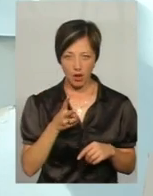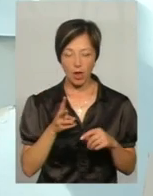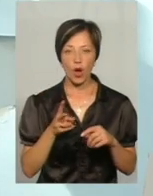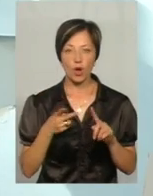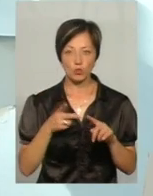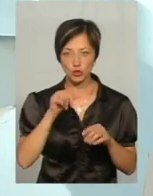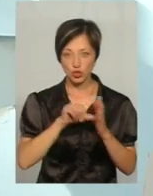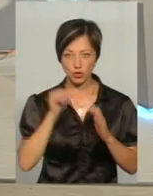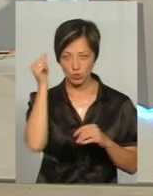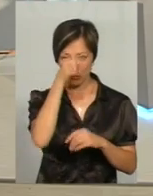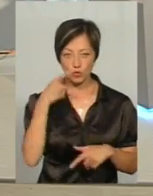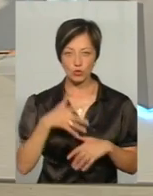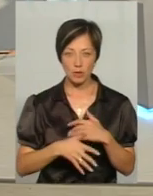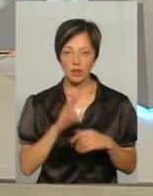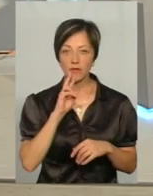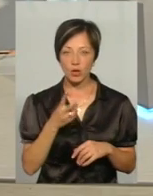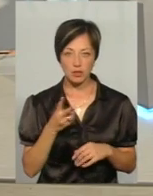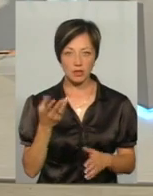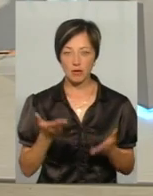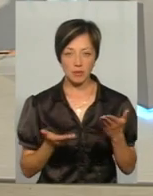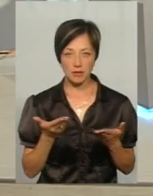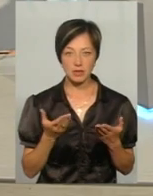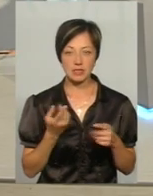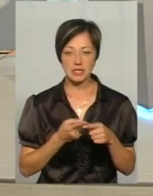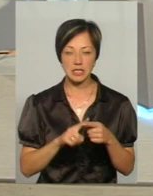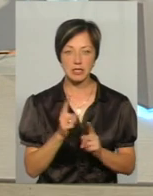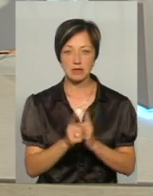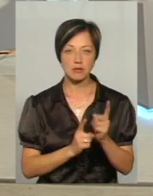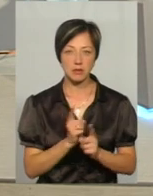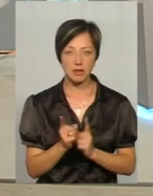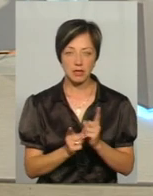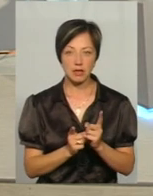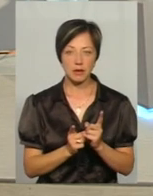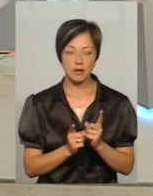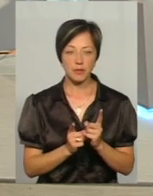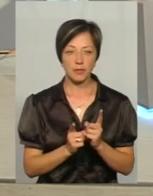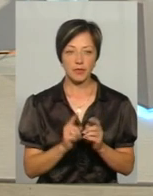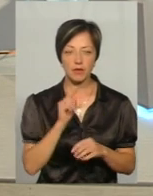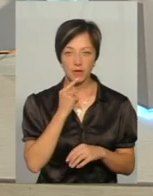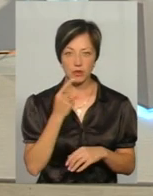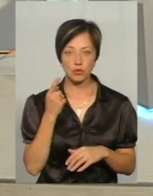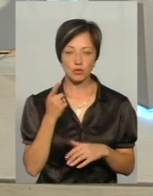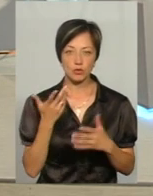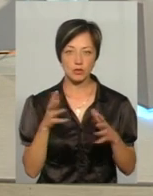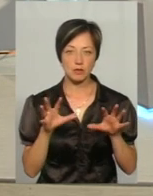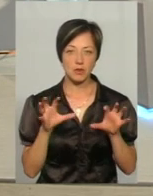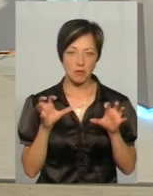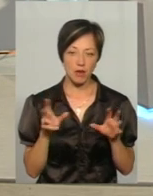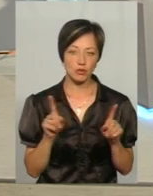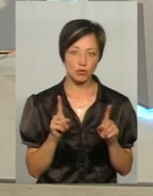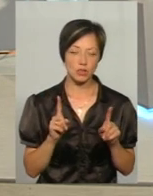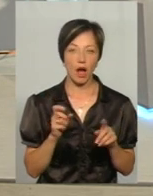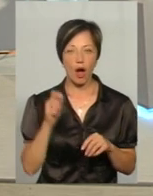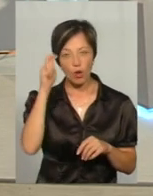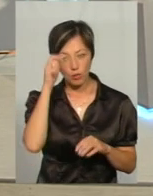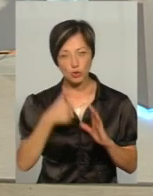6. Так. Зрозуміло, що дворічному, напевно, ці зміни важко сприймати як за щось. А от